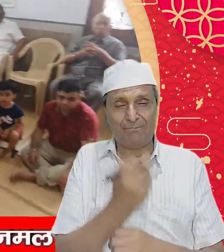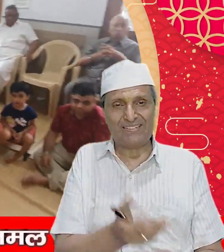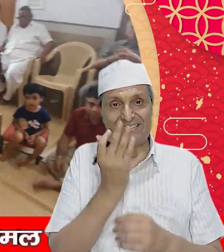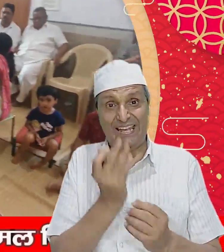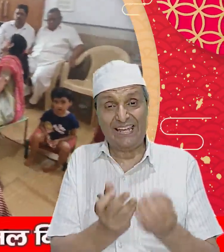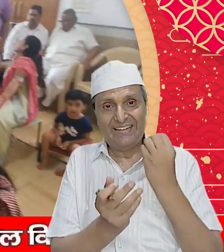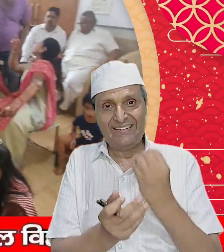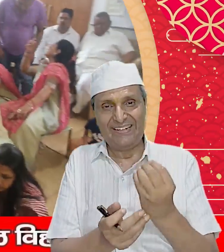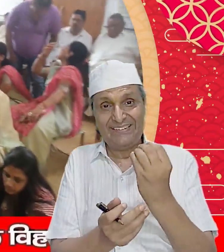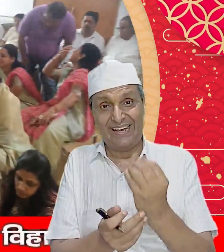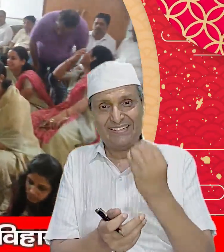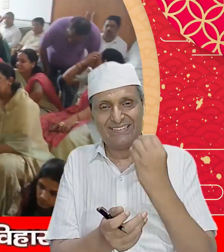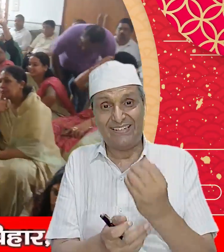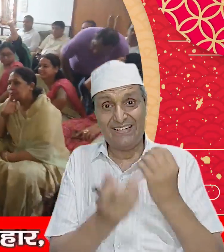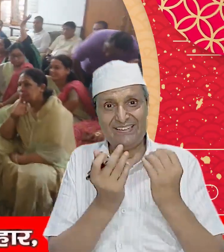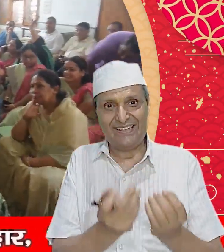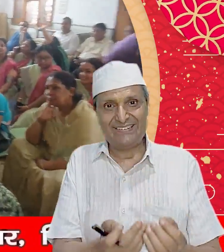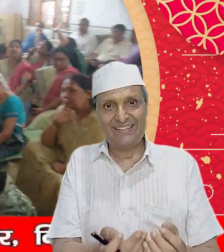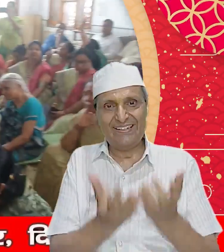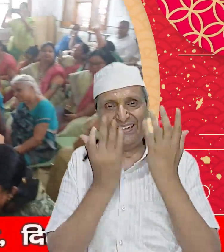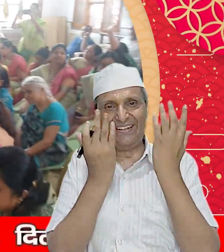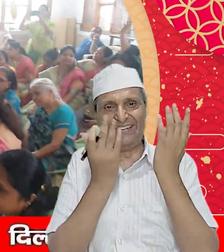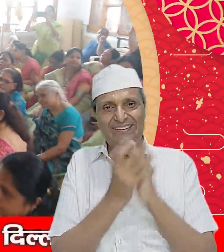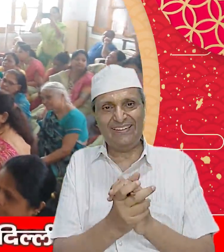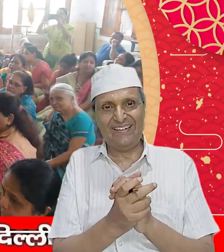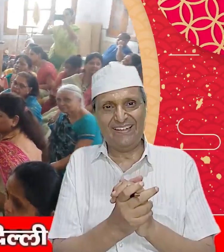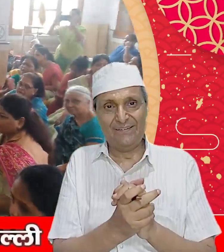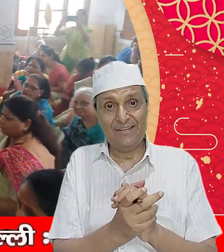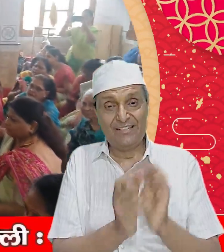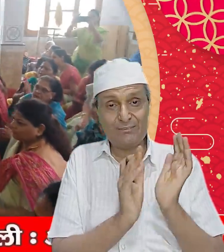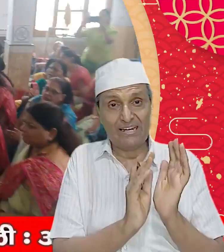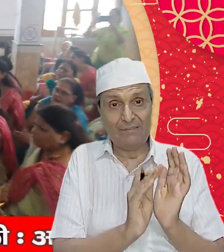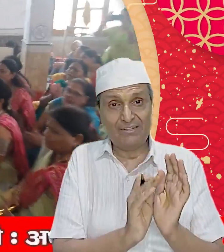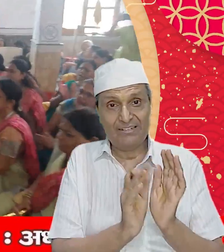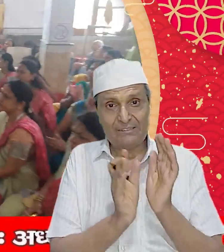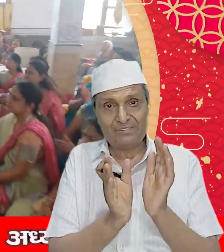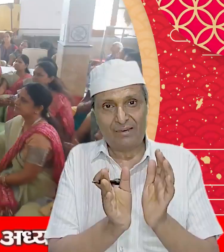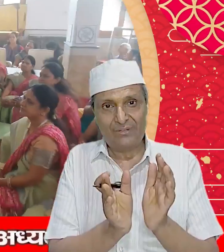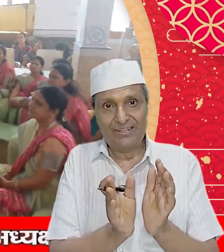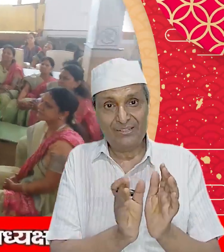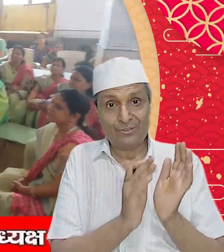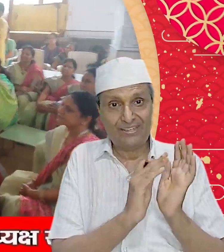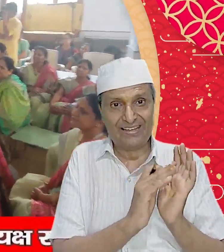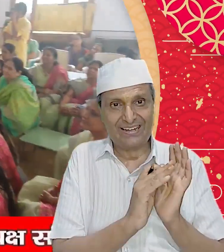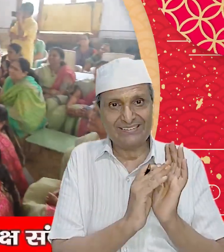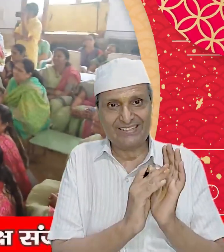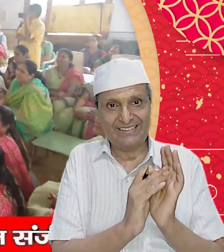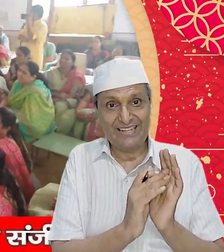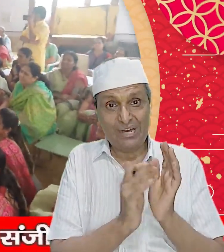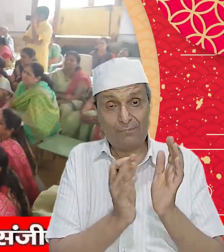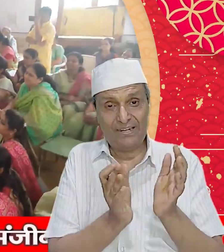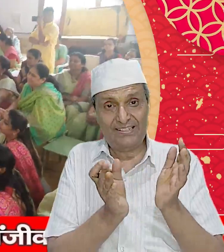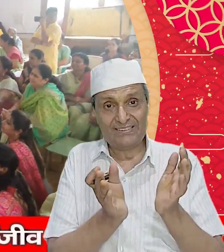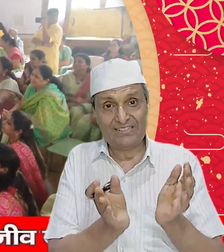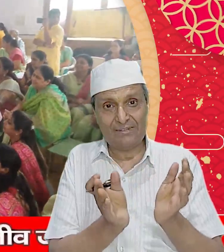भी जैसे बरसती है, गंगा की धार जैसे यहीं से निकलती है। इस बारे में फिर जब सभा हुई तो क्या कहा आचार्य जी